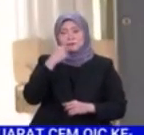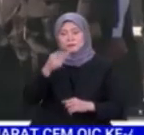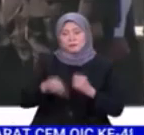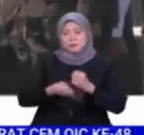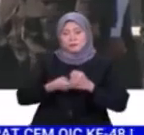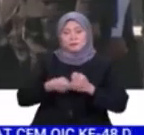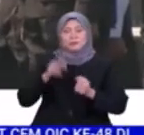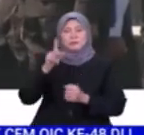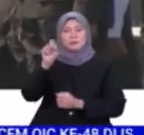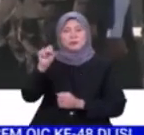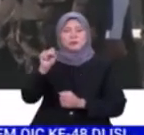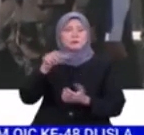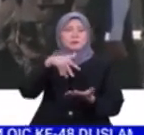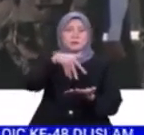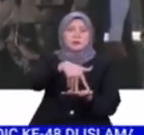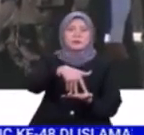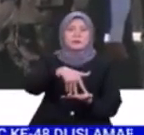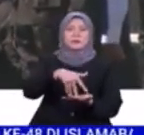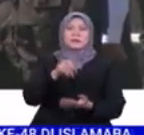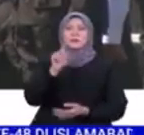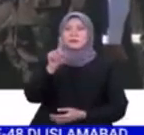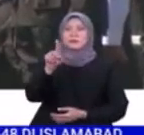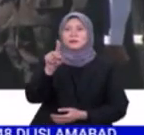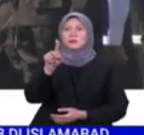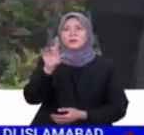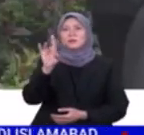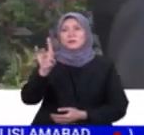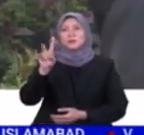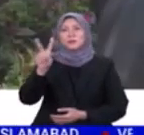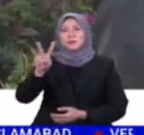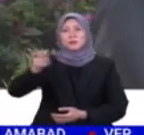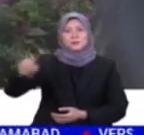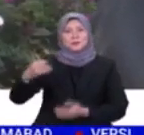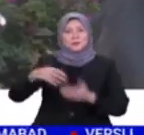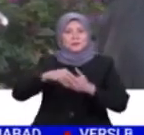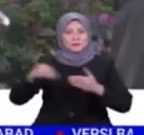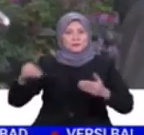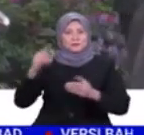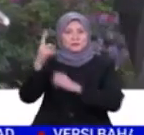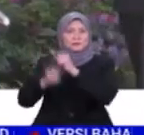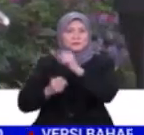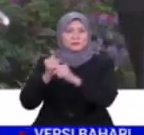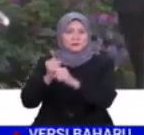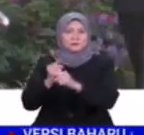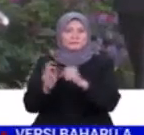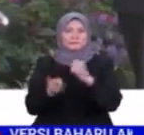kos pengurusan penjara sebanyak RM182 juta ringgit setahun.